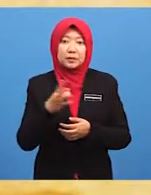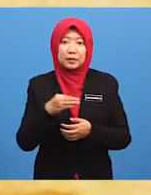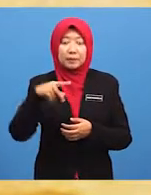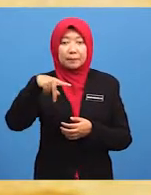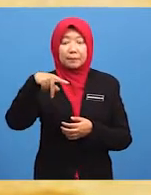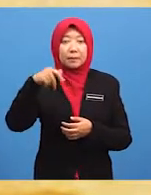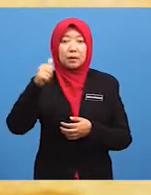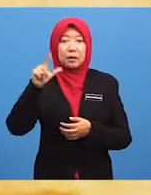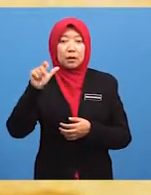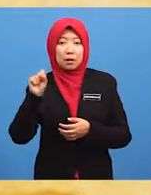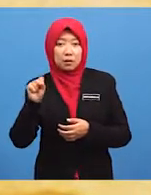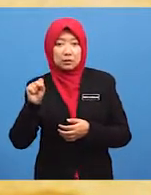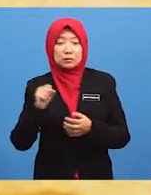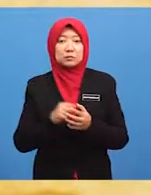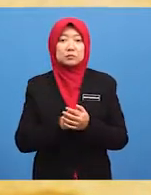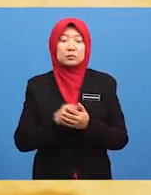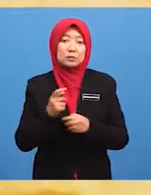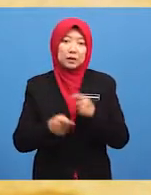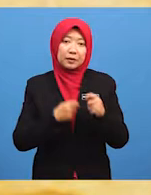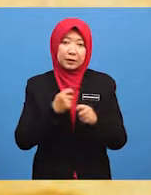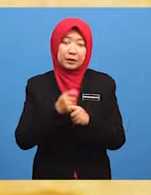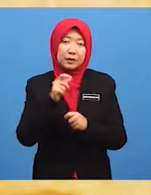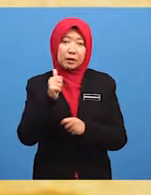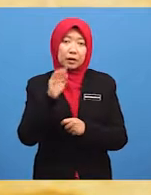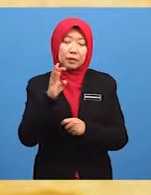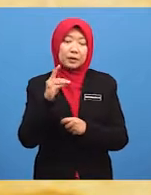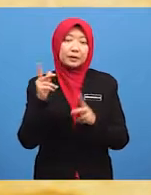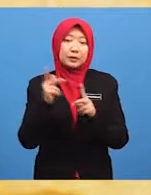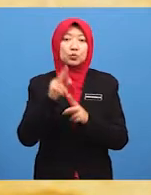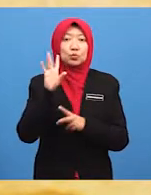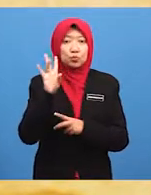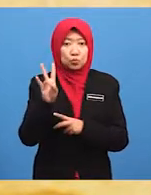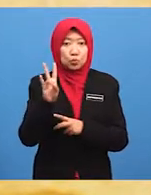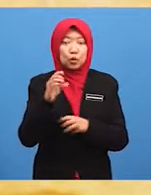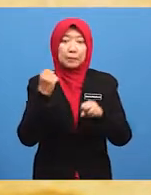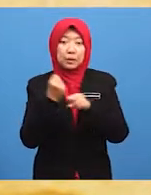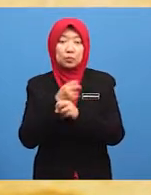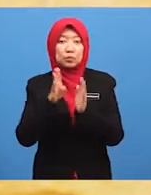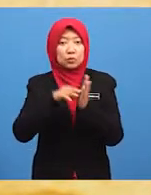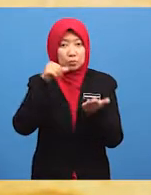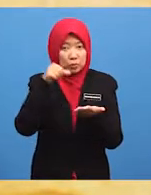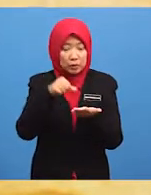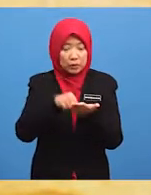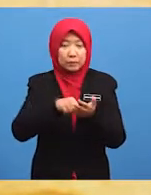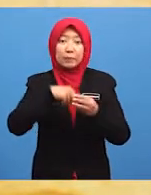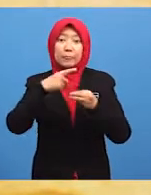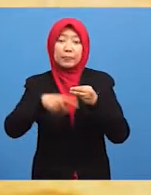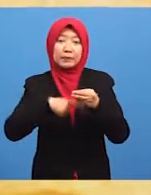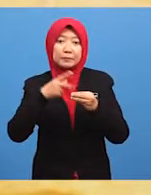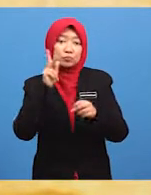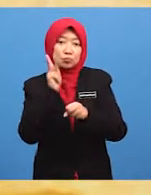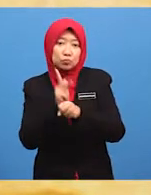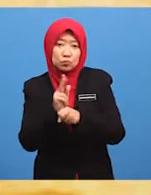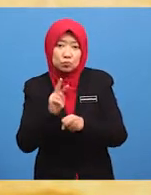Palas Pasemah bertarikh abad ke-7. Malah batu bersurat ini memerihalkan